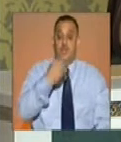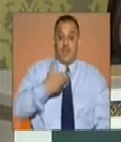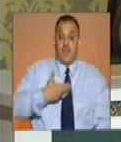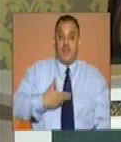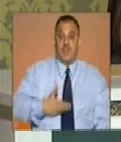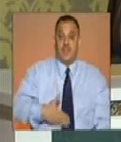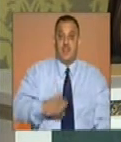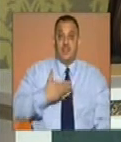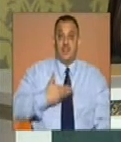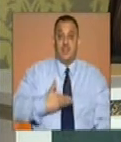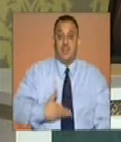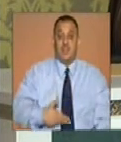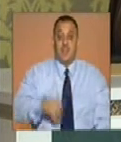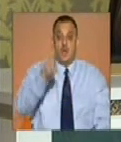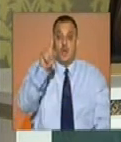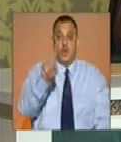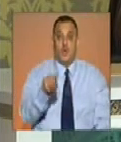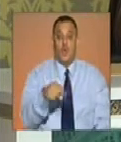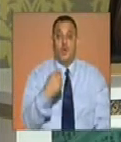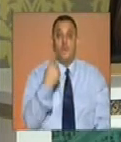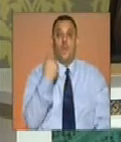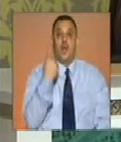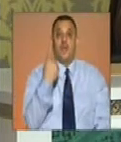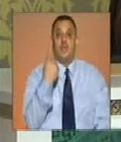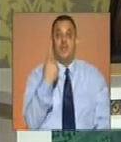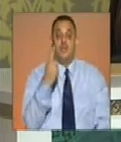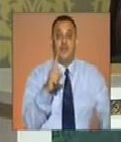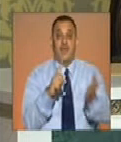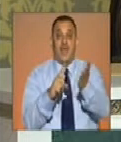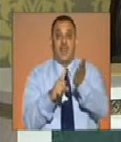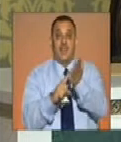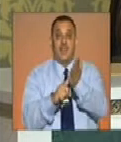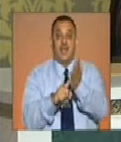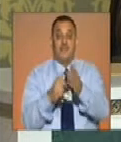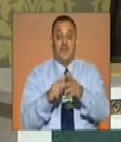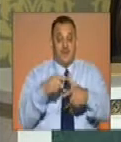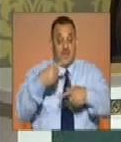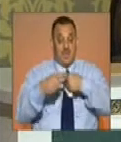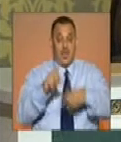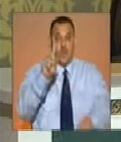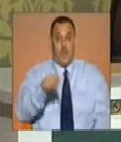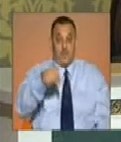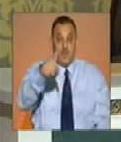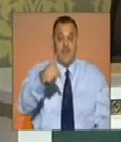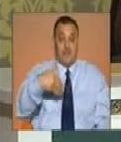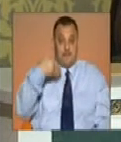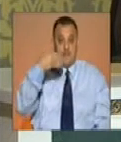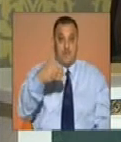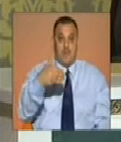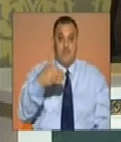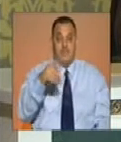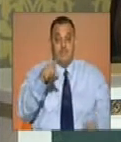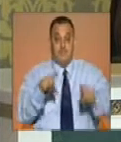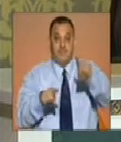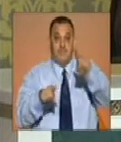هي تبدأ تطلع معها يوم واحد توجد دم، وبعدها كل يوم ما تطلع فيها